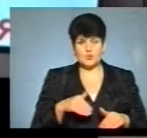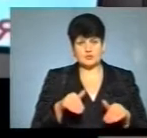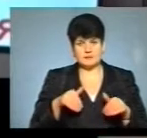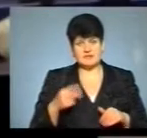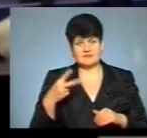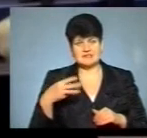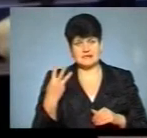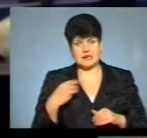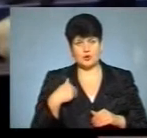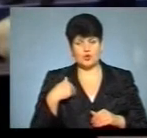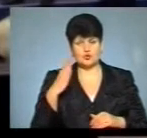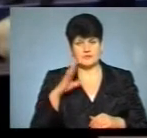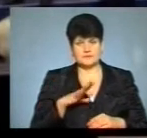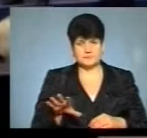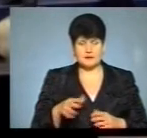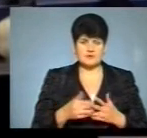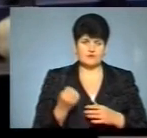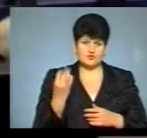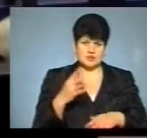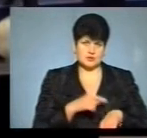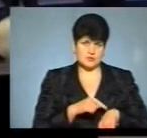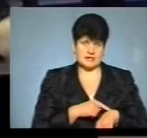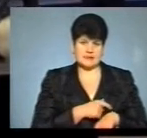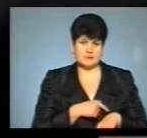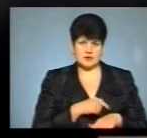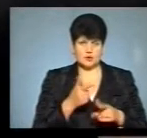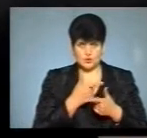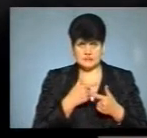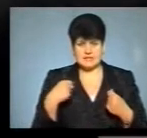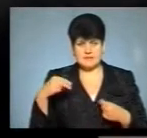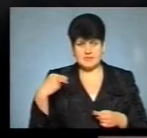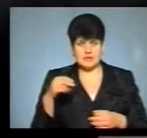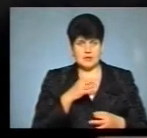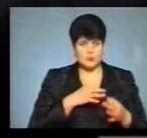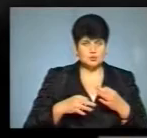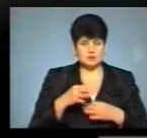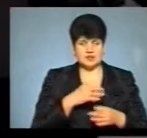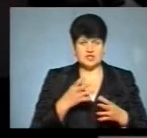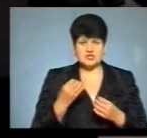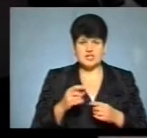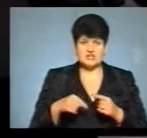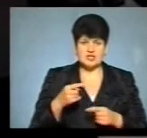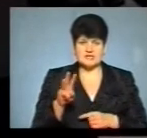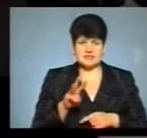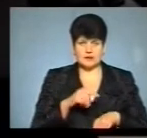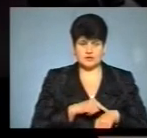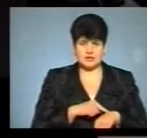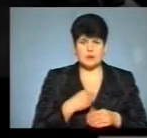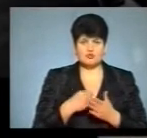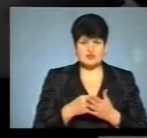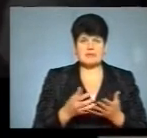не голосували. Близько 14-ї години депутати оголосили перерву для консультацій. Ще через 3 години бюджет прийняли.